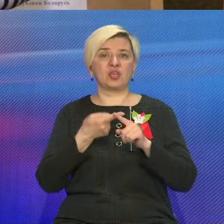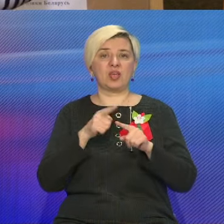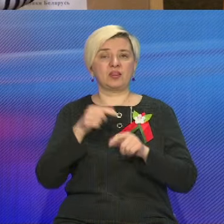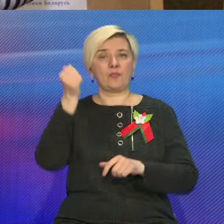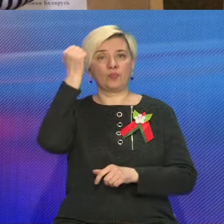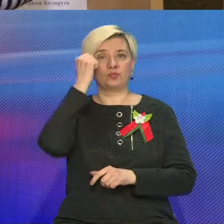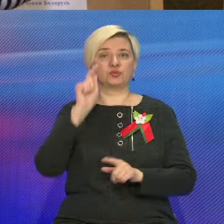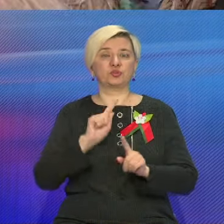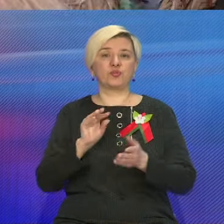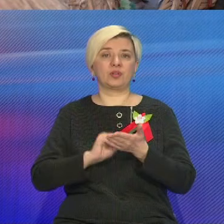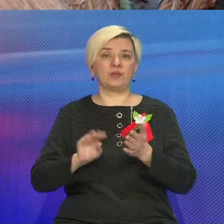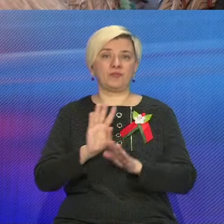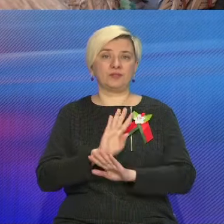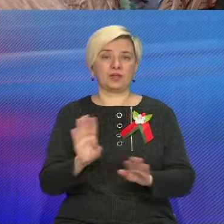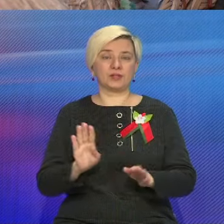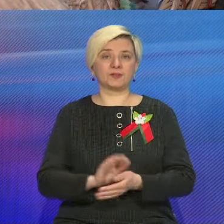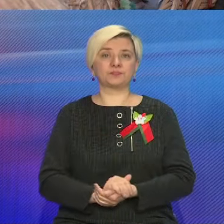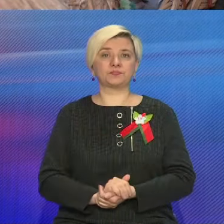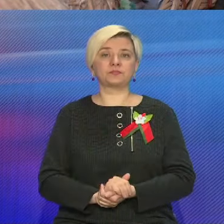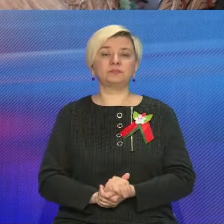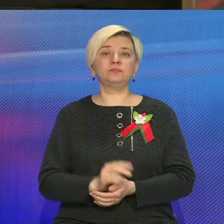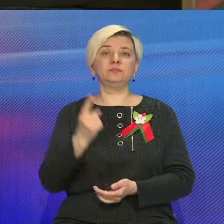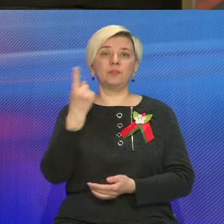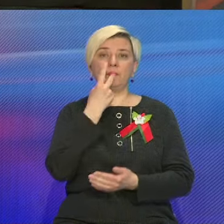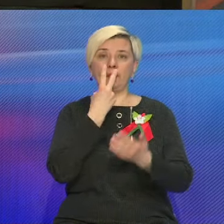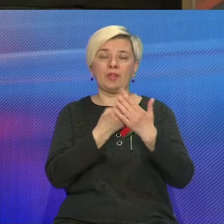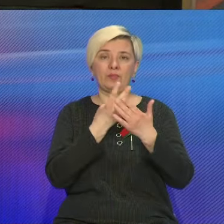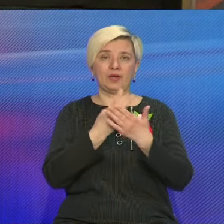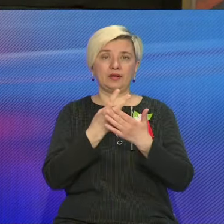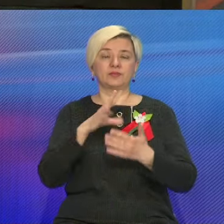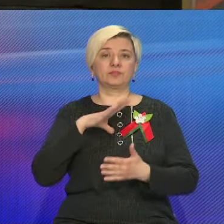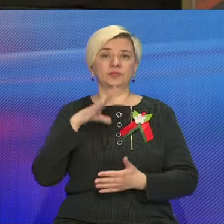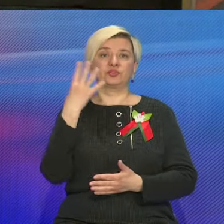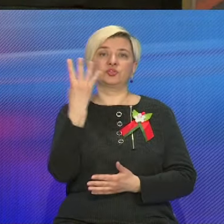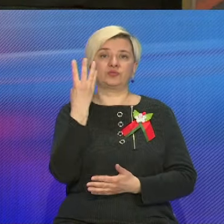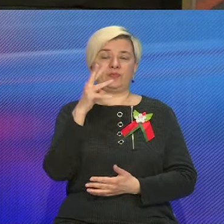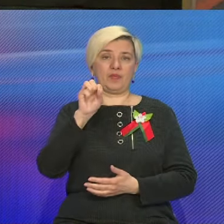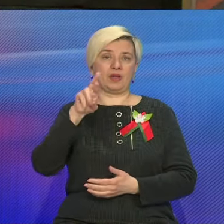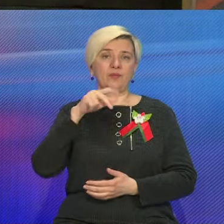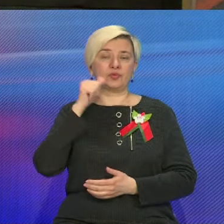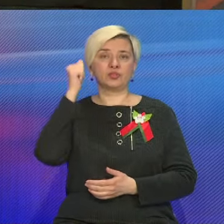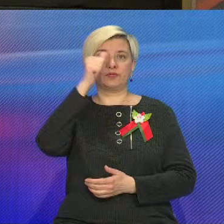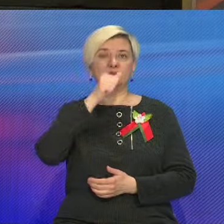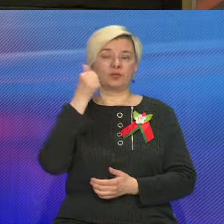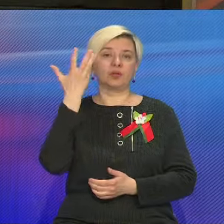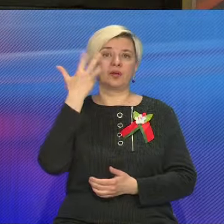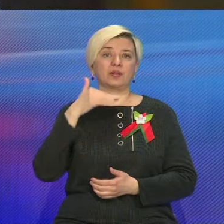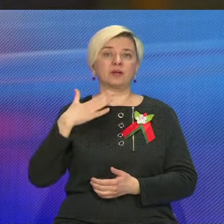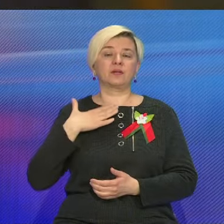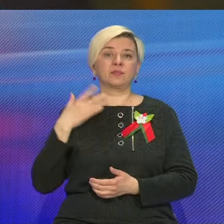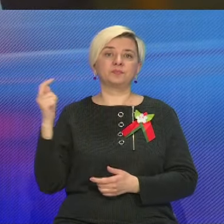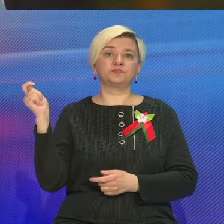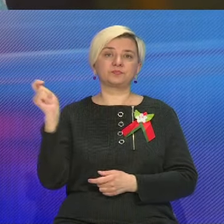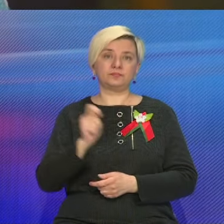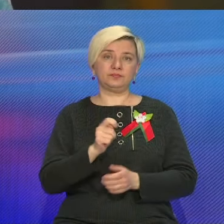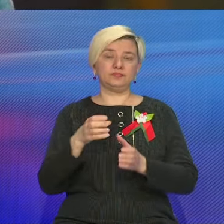того, чтобы это не повторилось. Первый показ этого макета прошел 4 мая прошлого года, когда к нам приехала